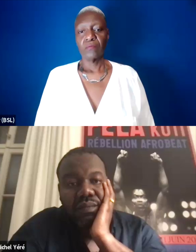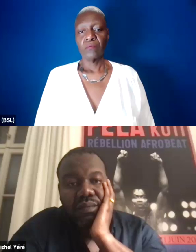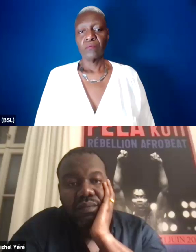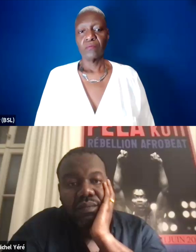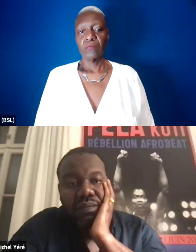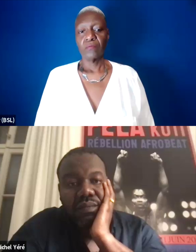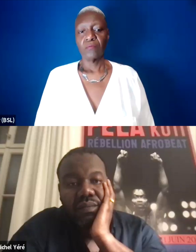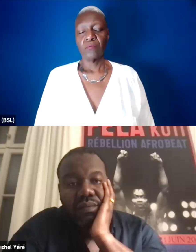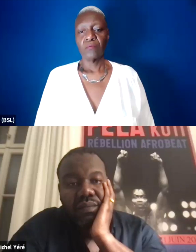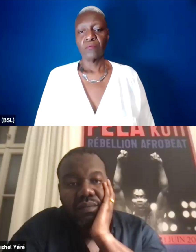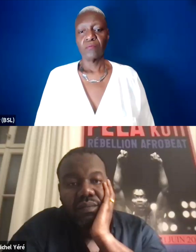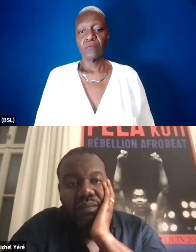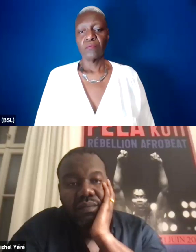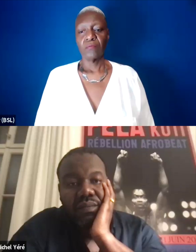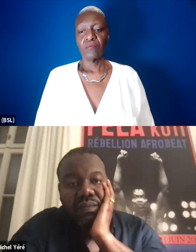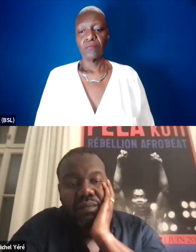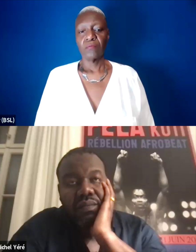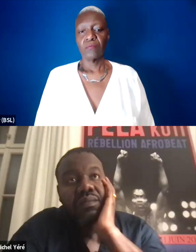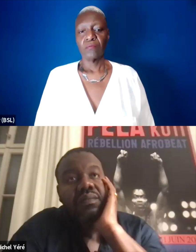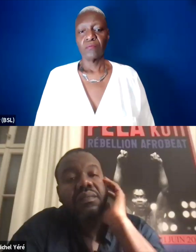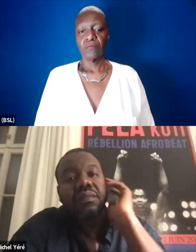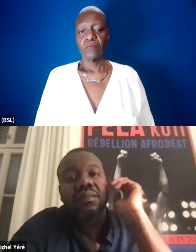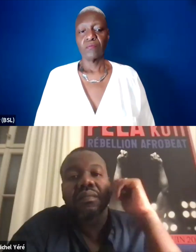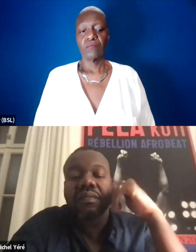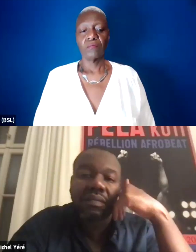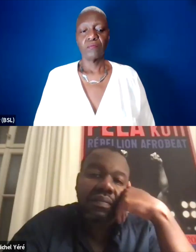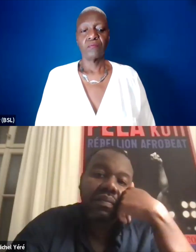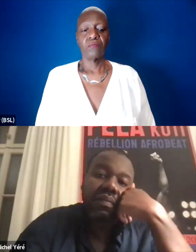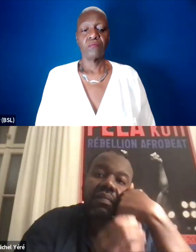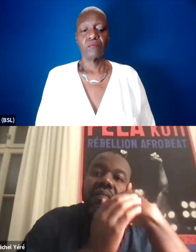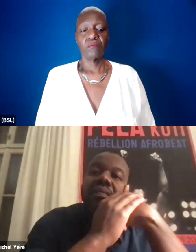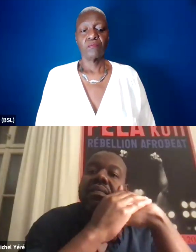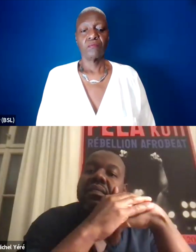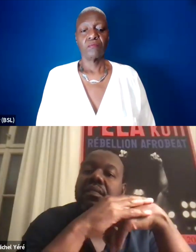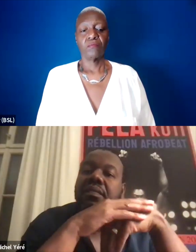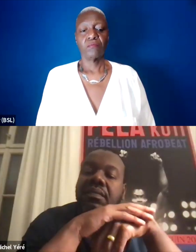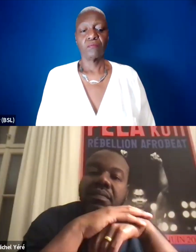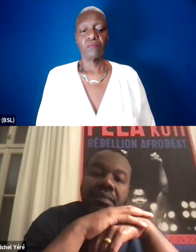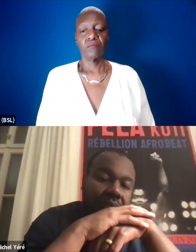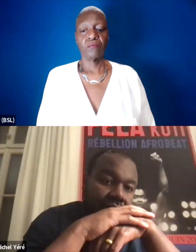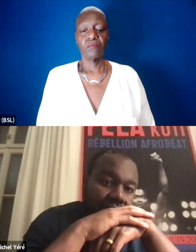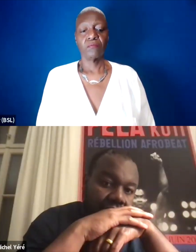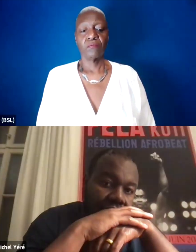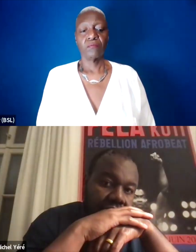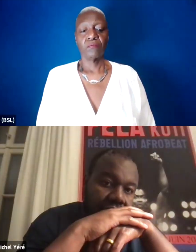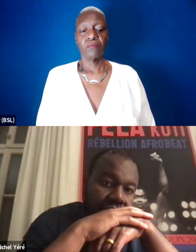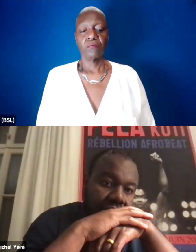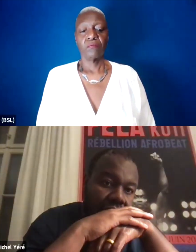մի փանակ. Մինչ ես հերու այդ բայկարեն սրբազան,